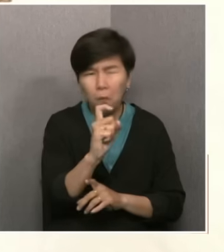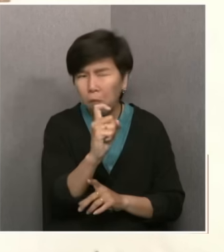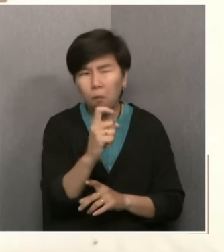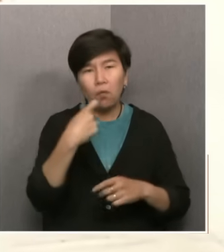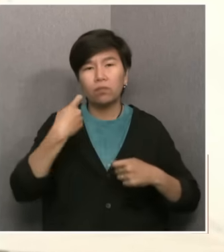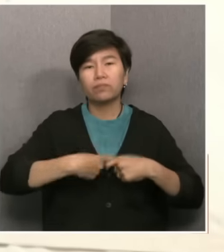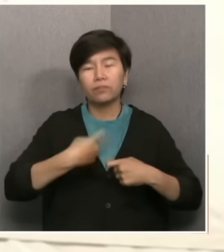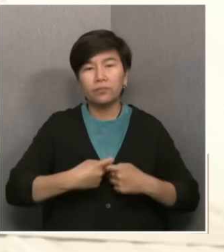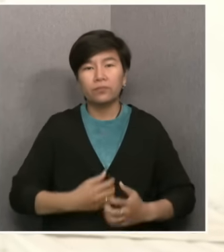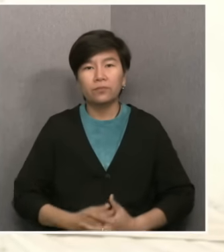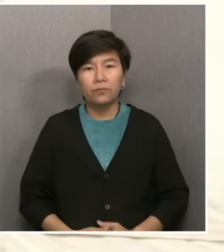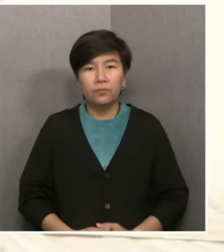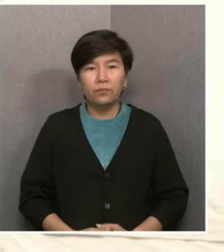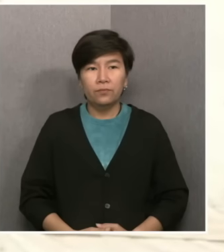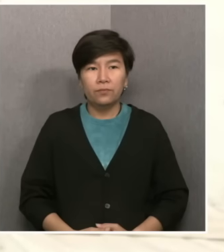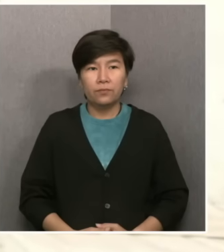ด้วย